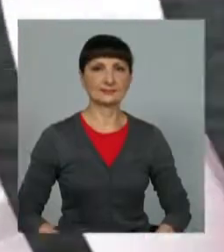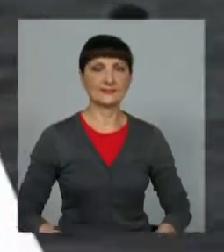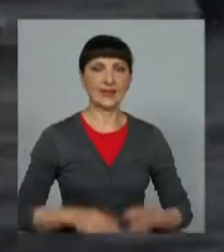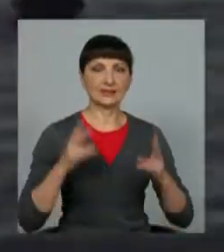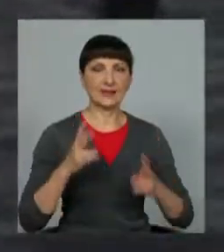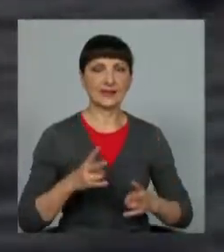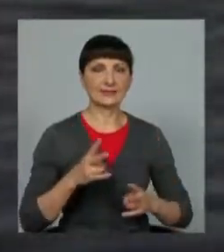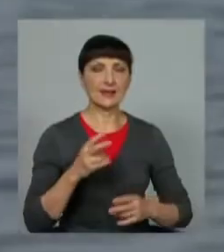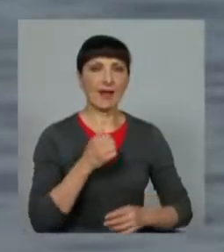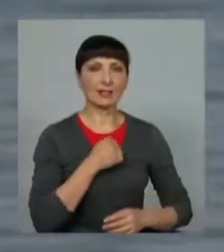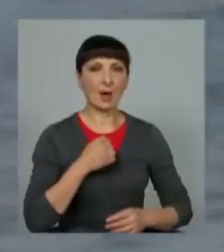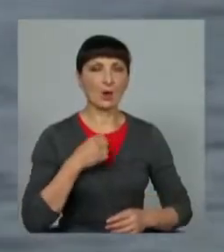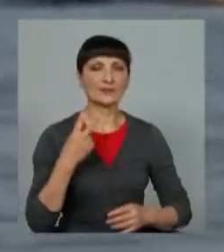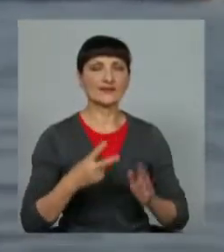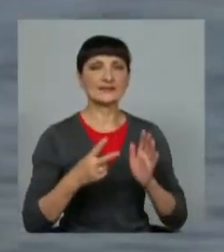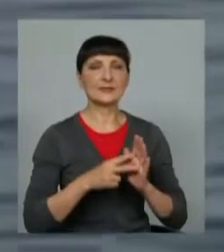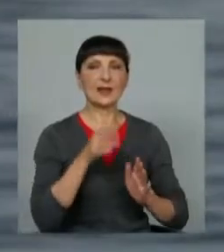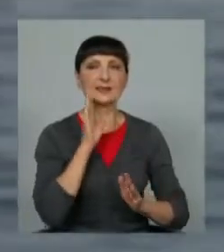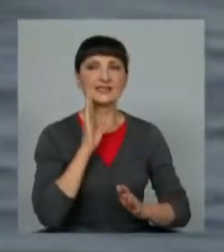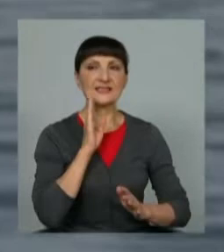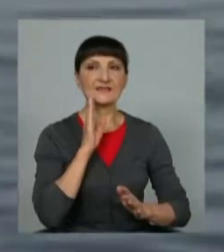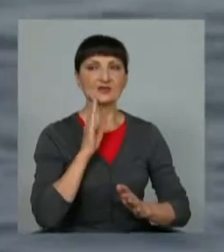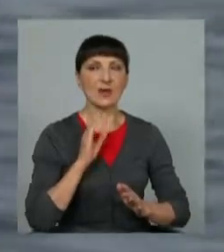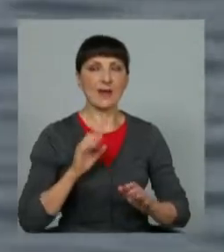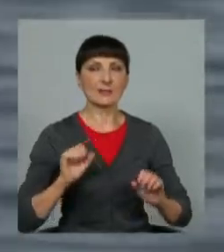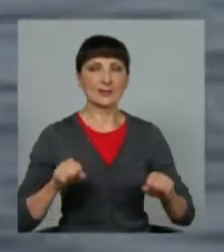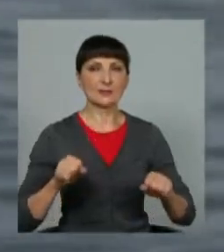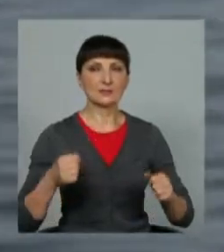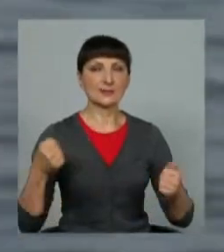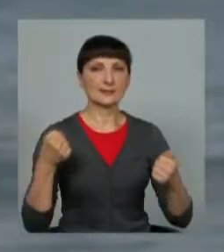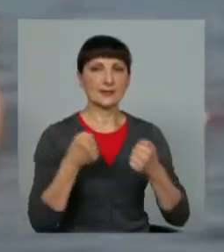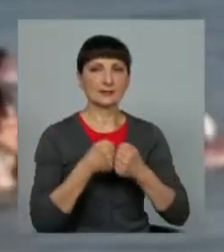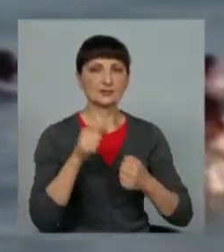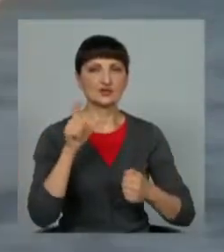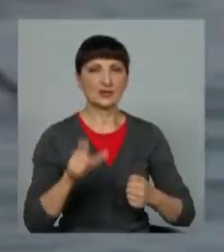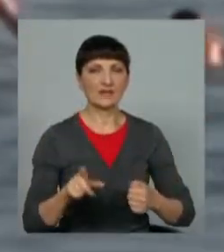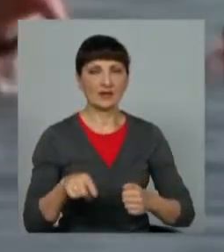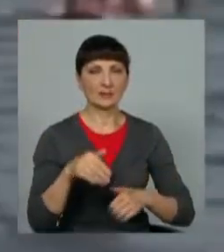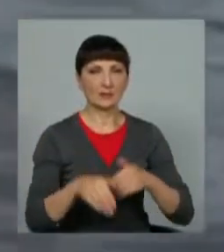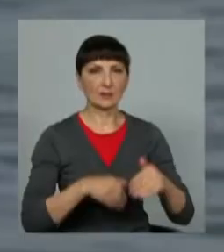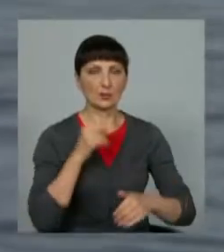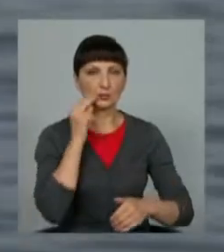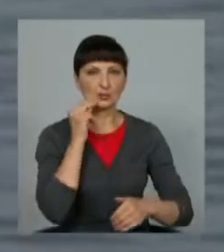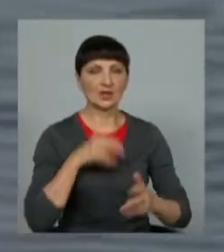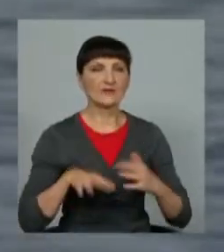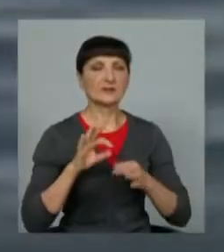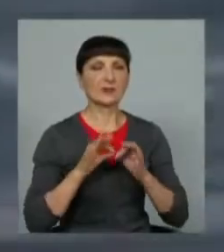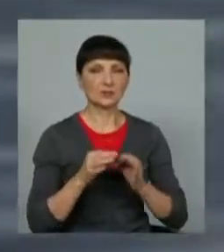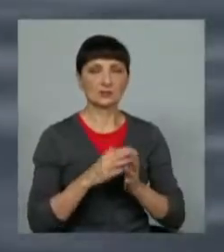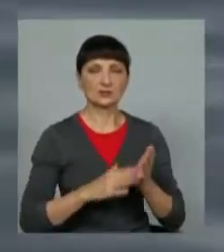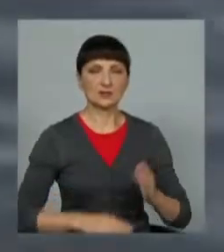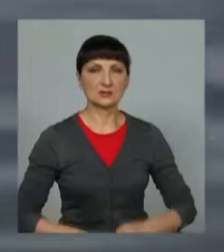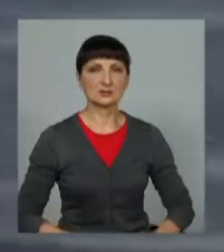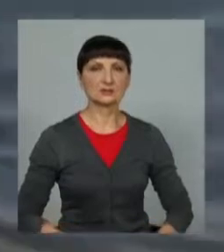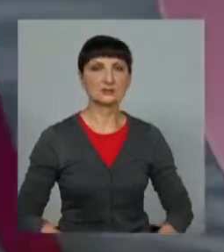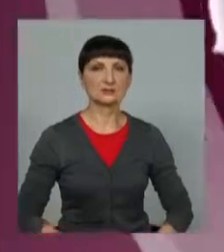Трагедия на Алаколе. 27-летняя девушка на гидроцикле насмерть сбила купавшегося в озере мужчину. Все подробности в этом